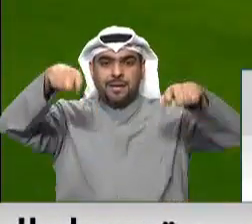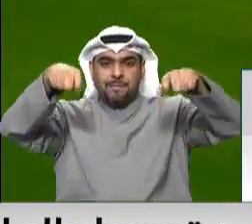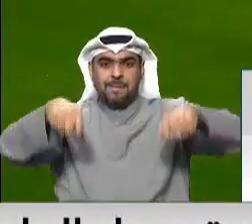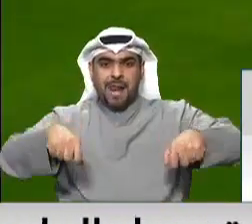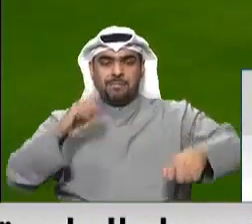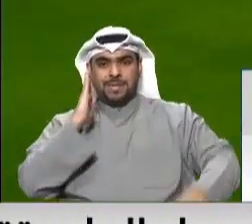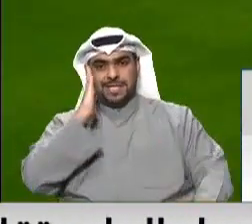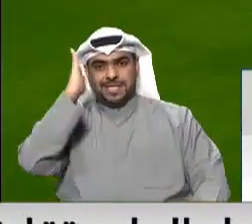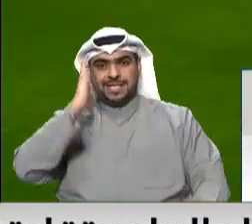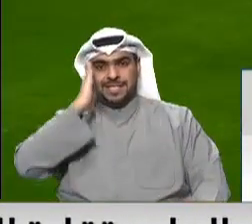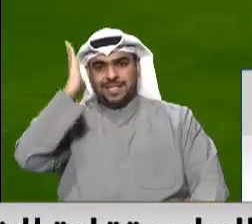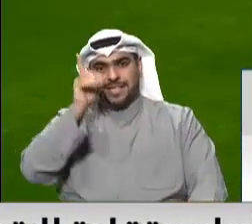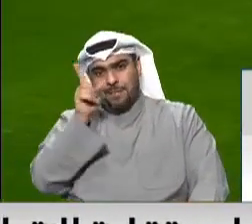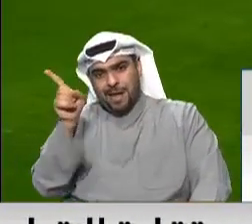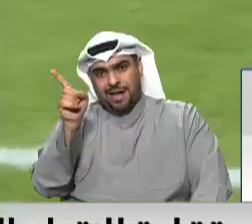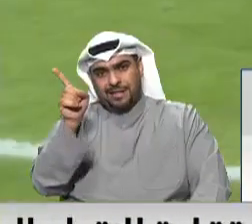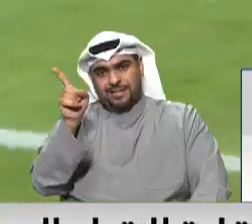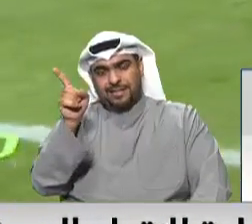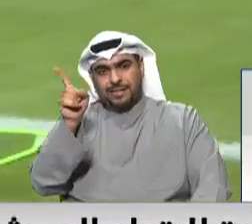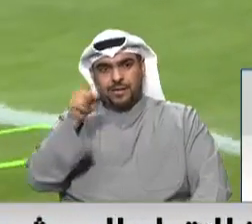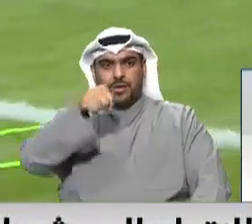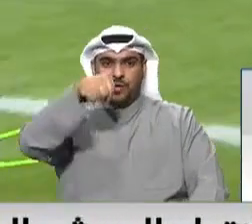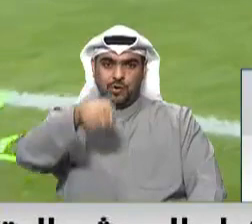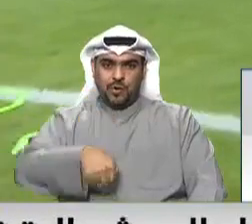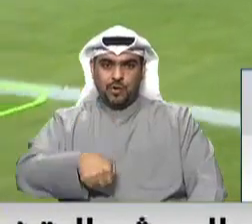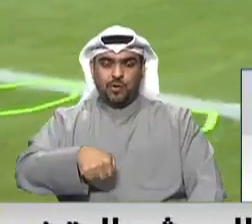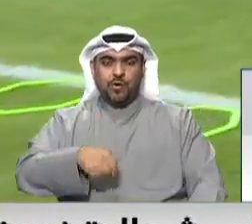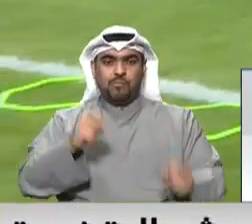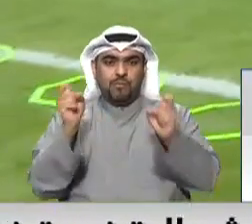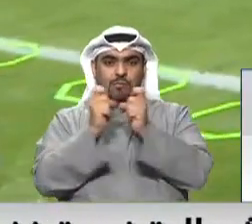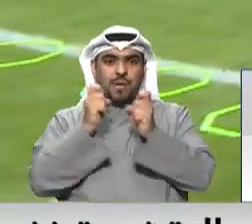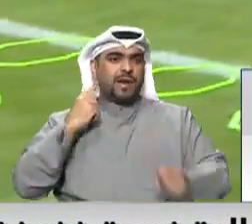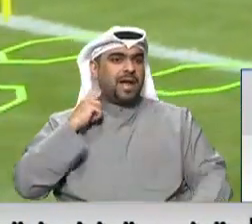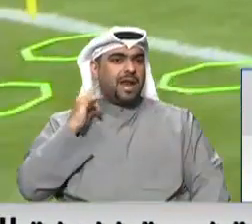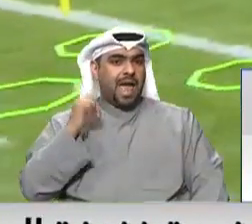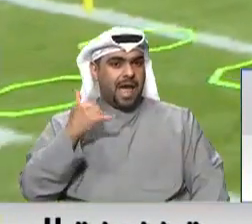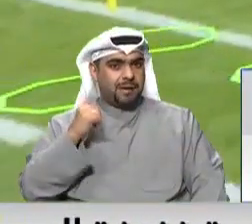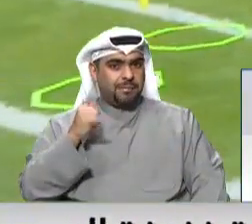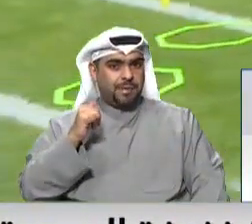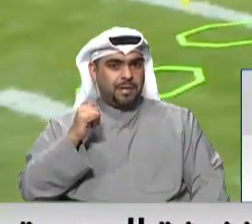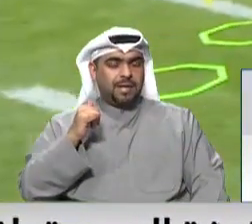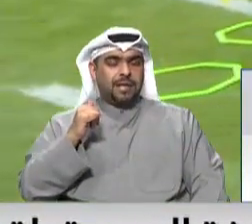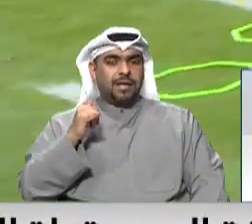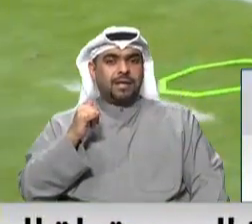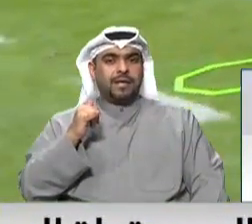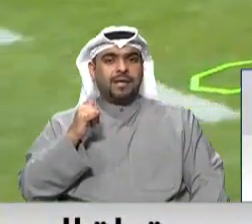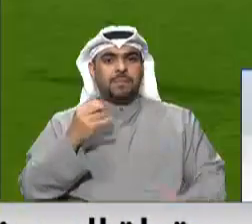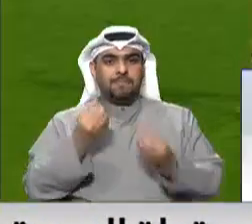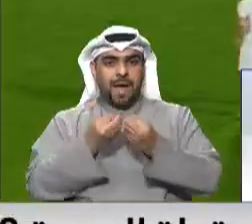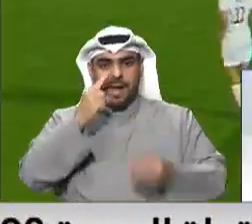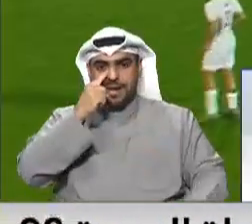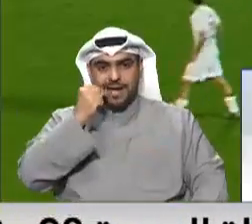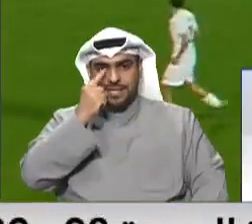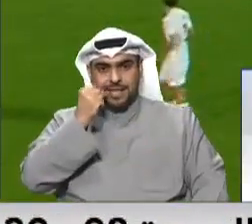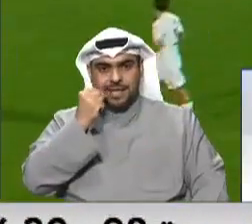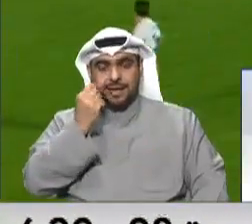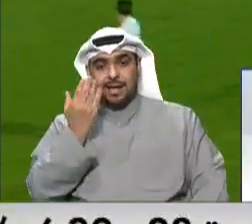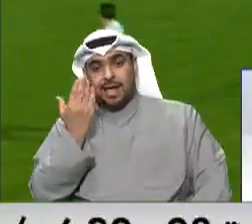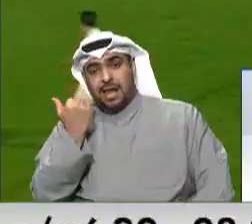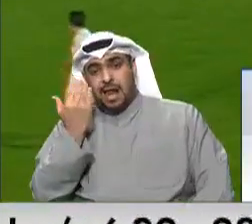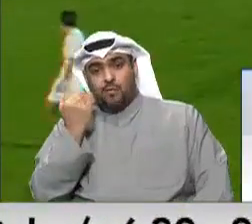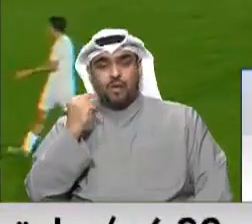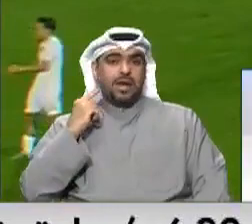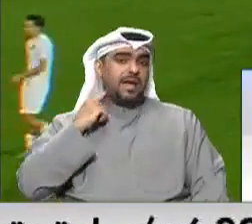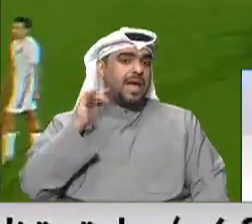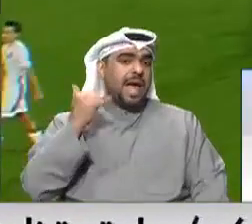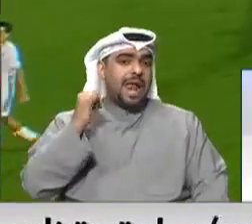الكؤوس. يدخل الأخضر لقاء اليوم بعد أن تأهل بسهولة إلى هذا الدور بفوزه الكبير على اليرموك